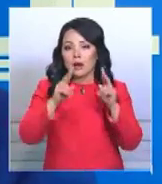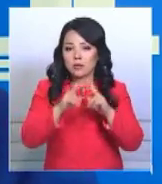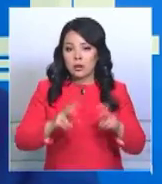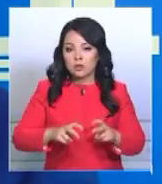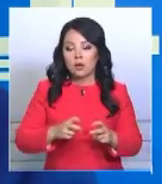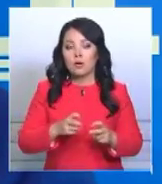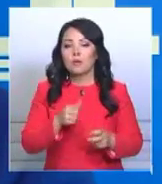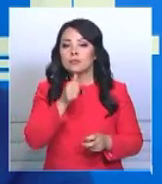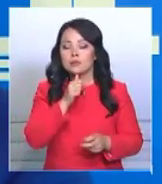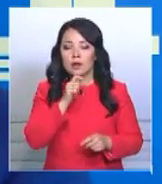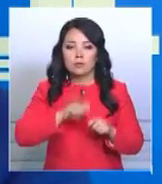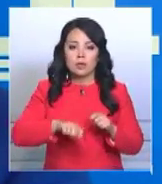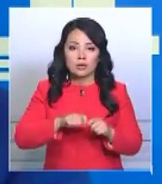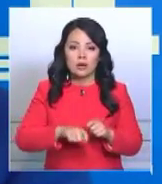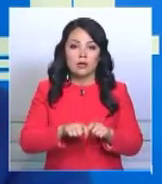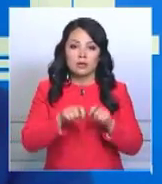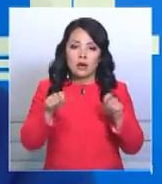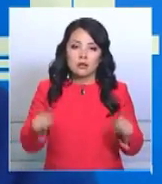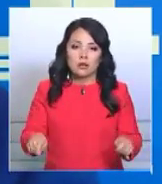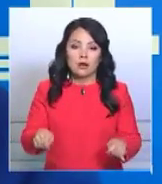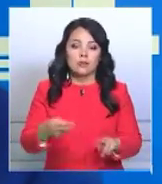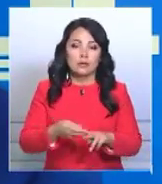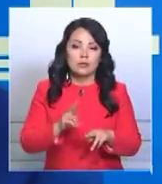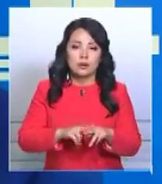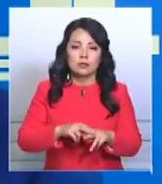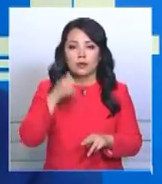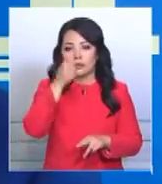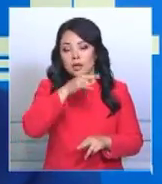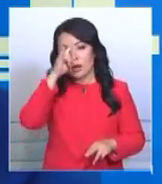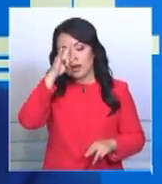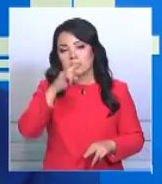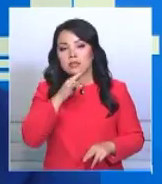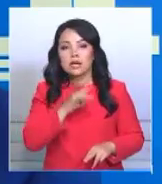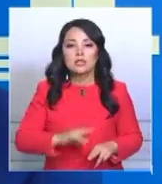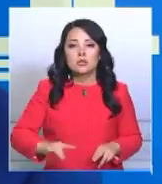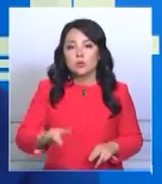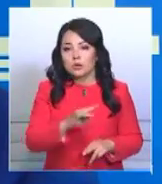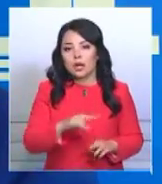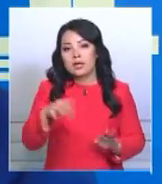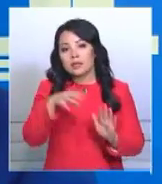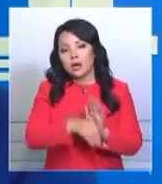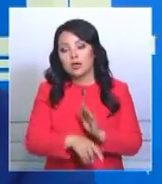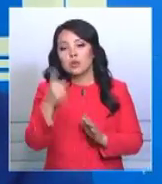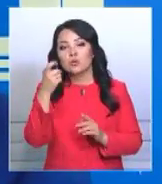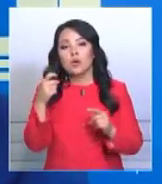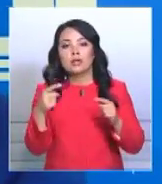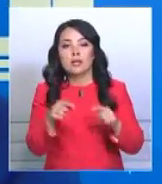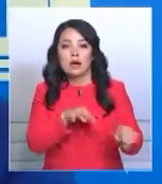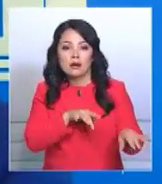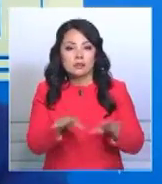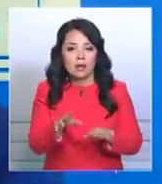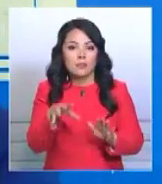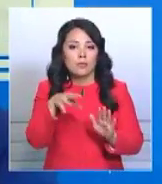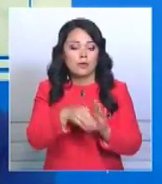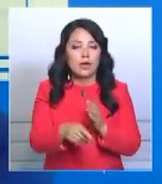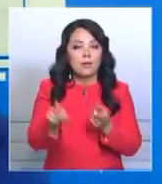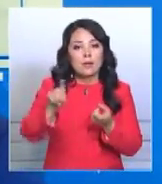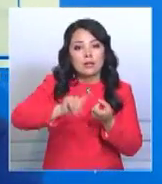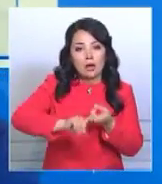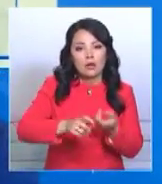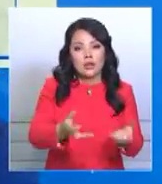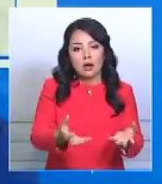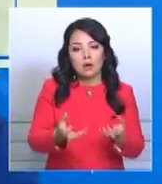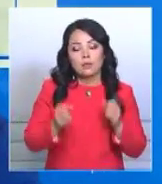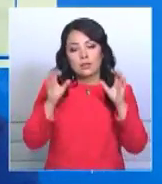Ол біріншіден, мынау биылғы жылы, мынау Қазақстан Республикасында енген 100 қадамға байланысты